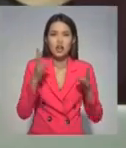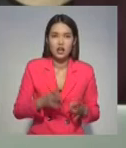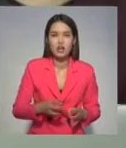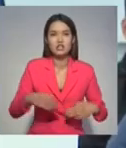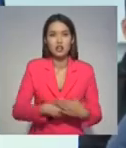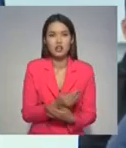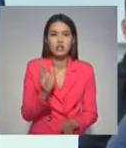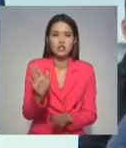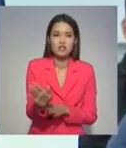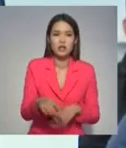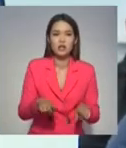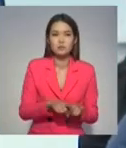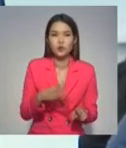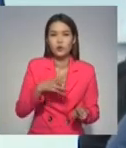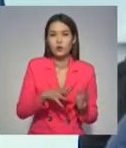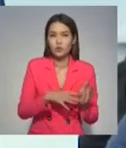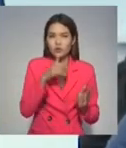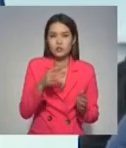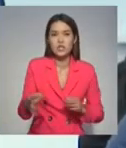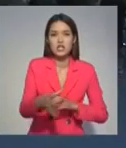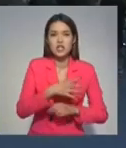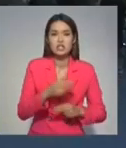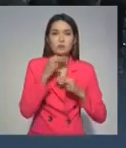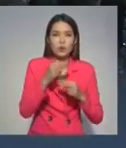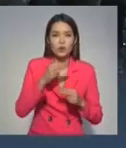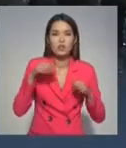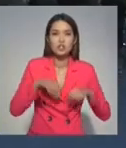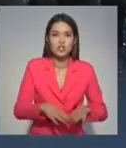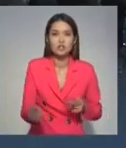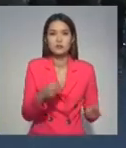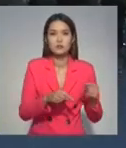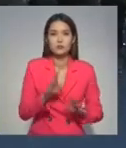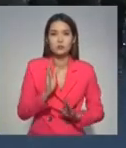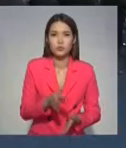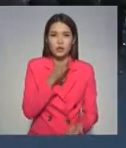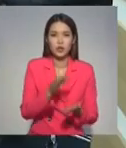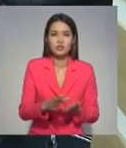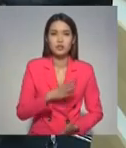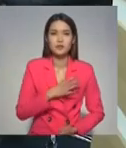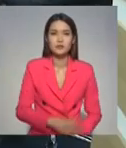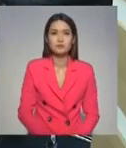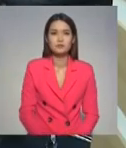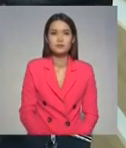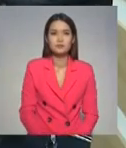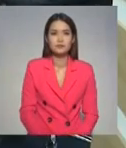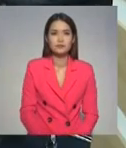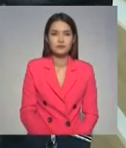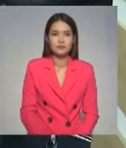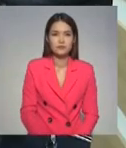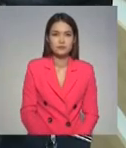талап етілген S5 визасында республикалық деңгейде бірлесе шешеміз деп тарқасты. Айзат Үрбеқызы, Нұрғазы Жүніс, Астана Таймс, Шымкент.